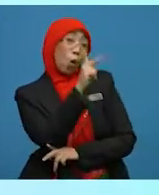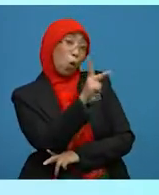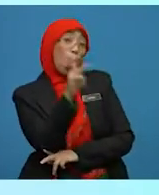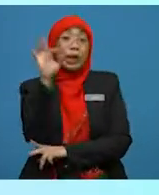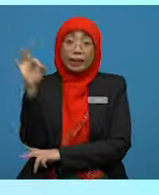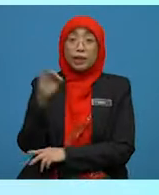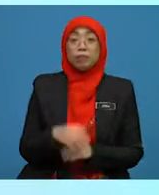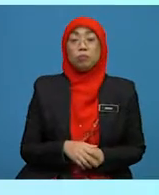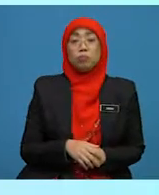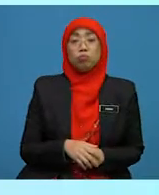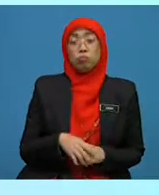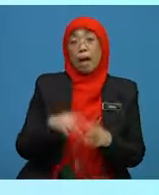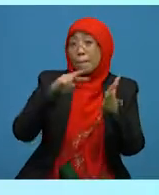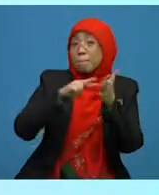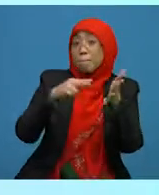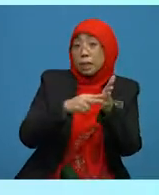kaki yang tidak berkasut.